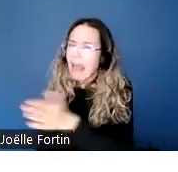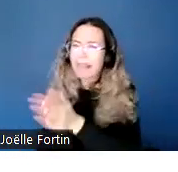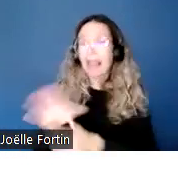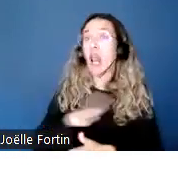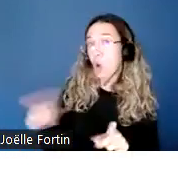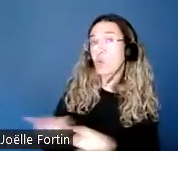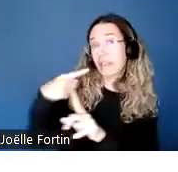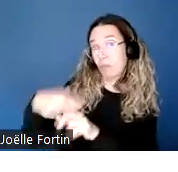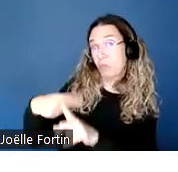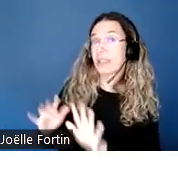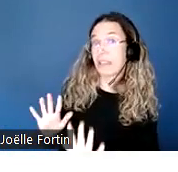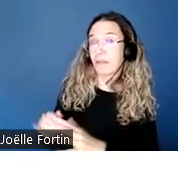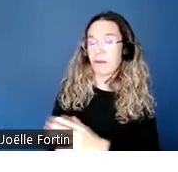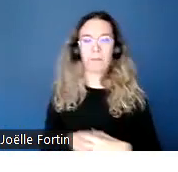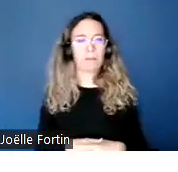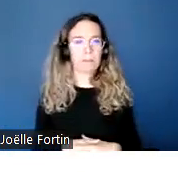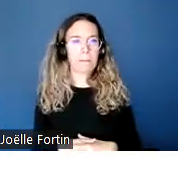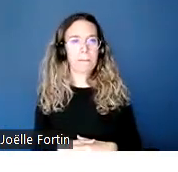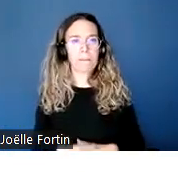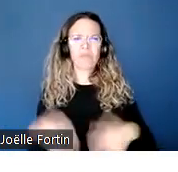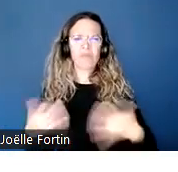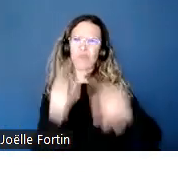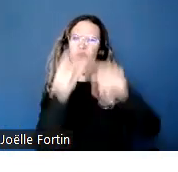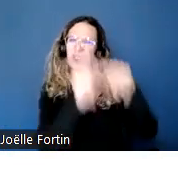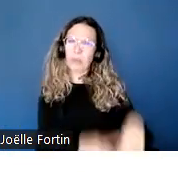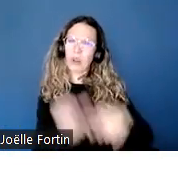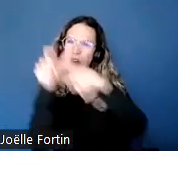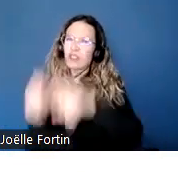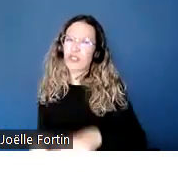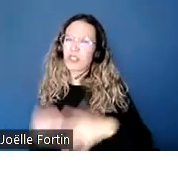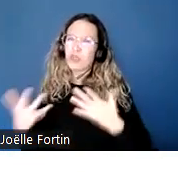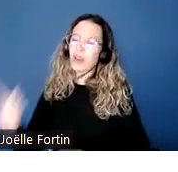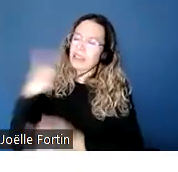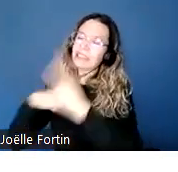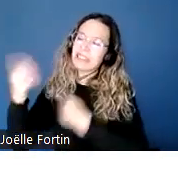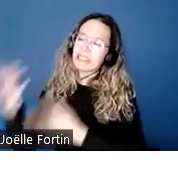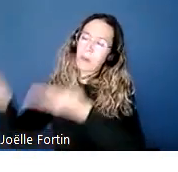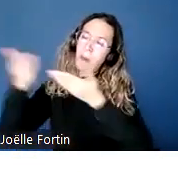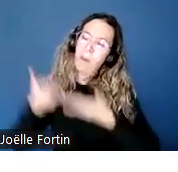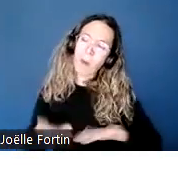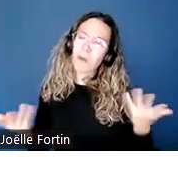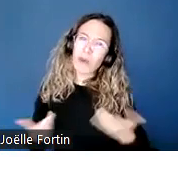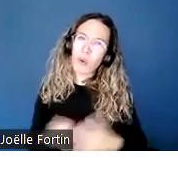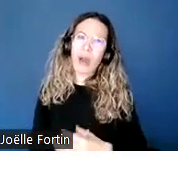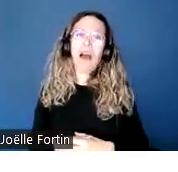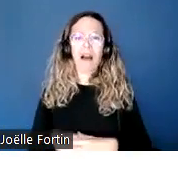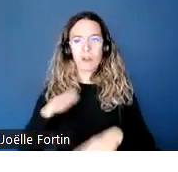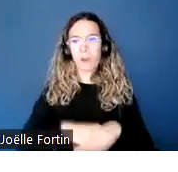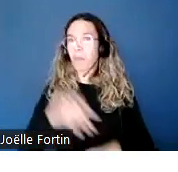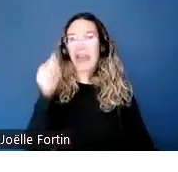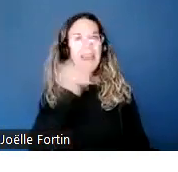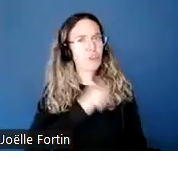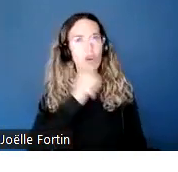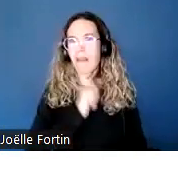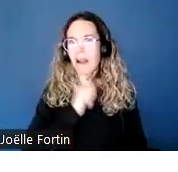envers les autres. En termes de terminologie, les gens nous ont proposé de travailler sur l'intolérance